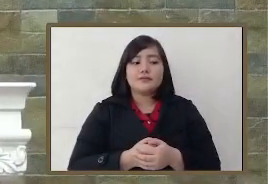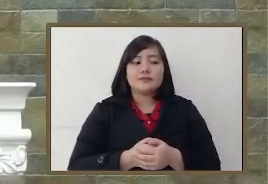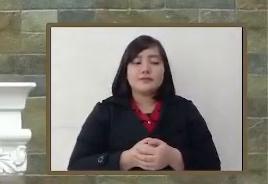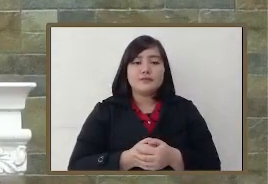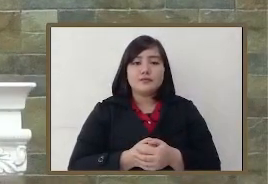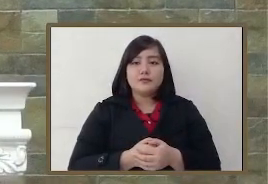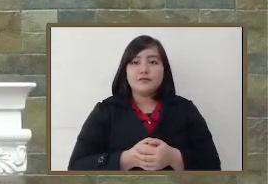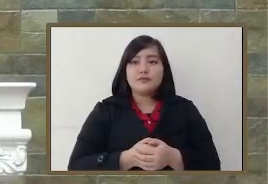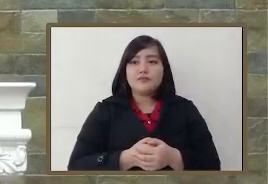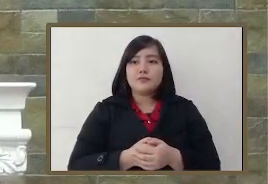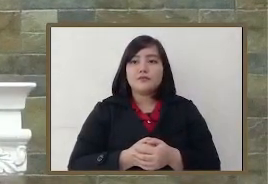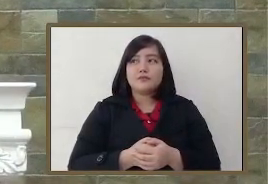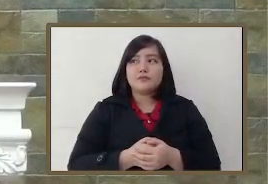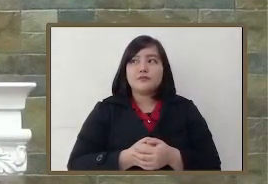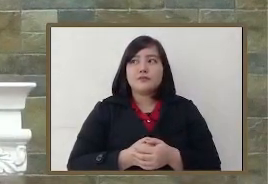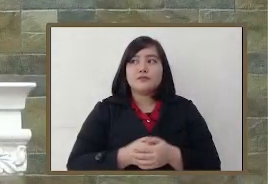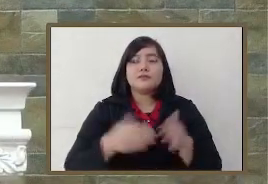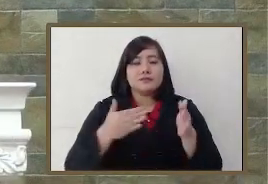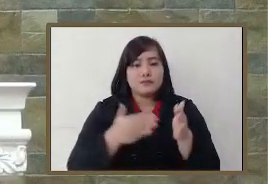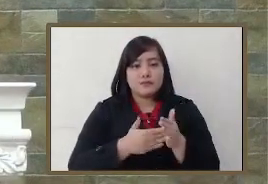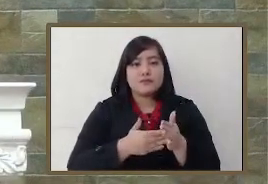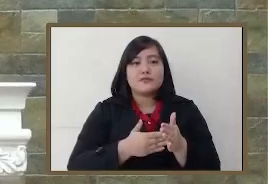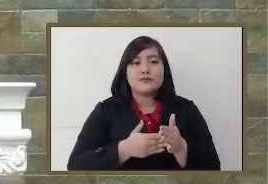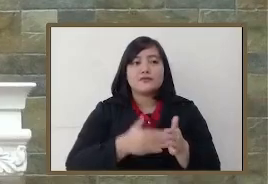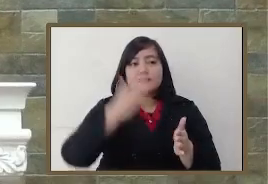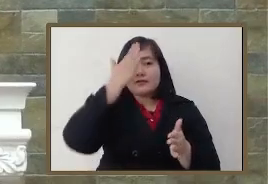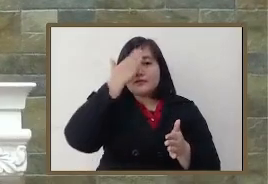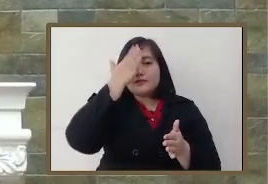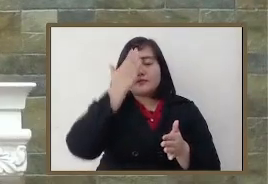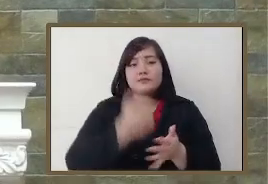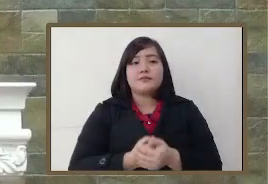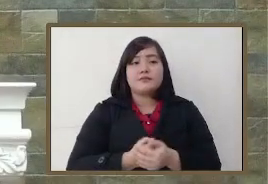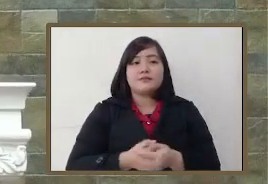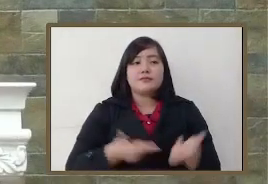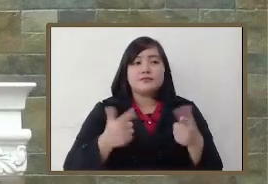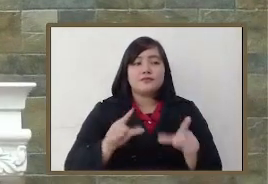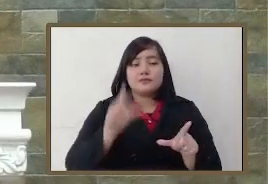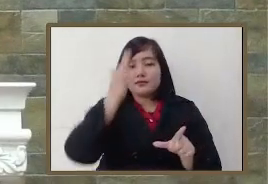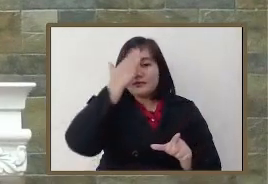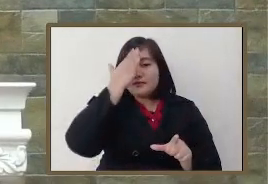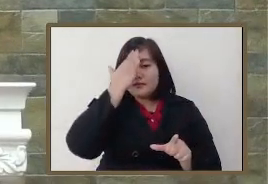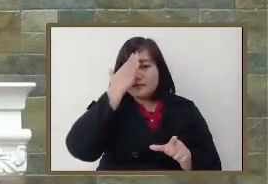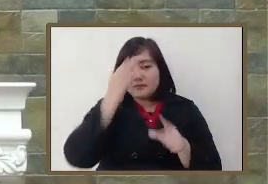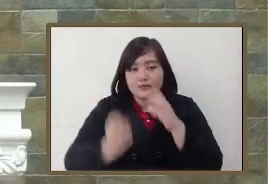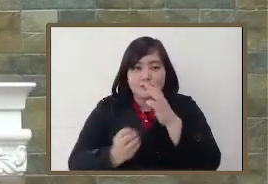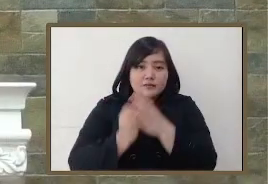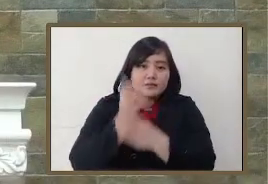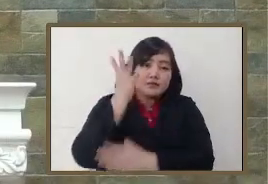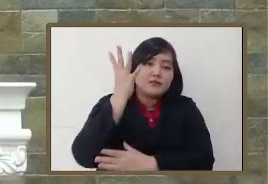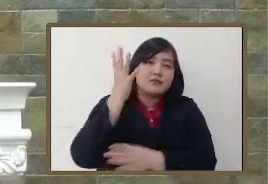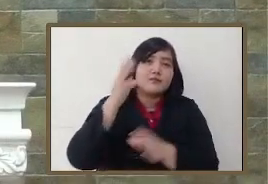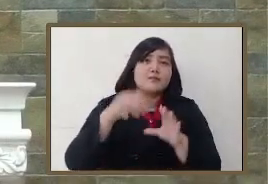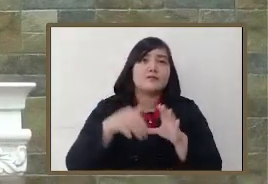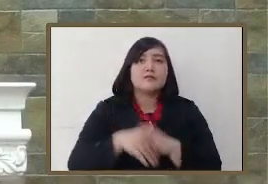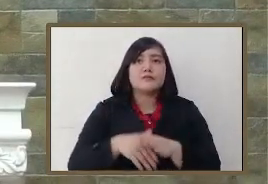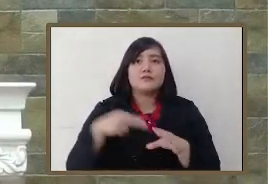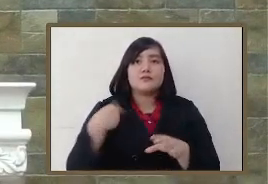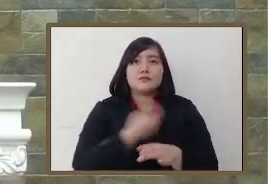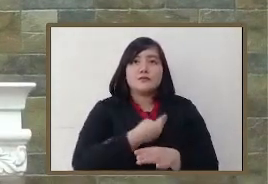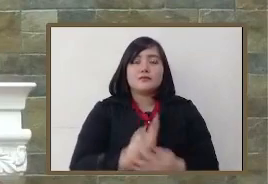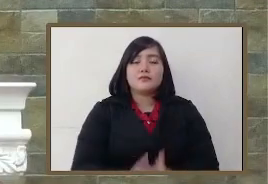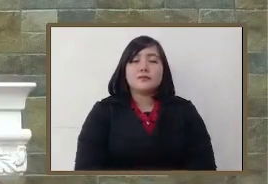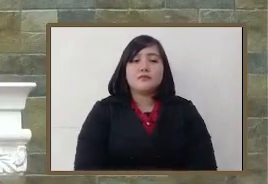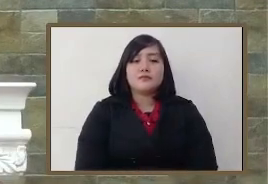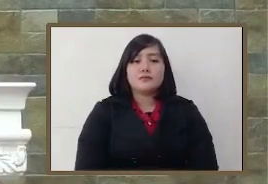kapatid. Knowledge. Knowledge. Let knowledge abound. Or yung